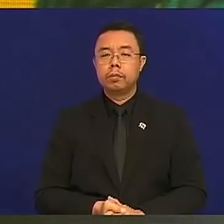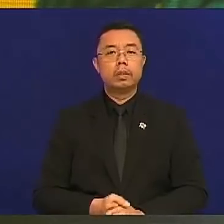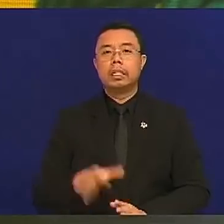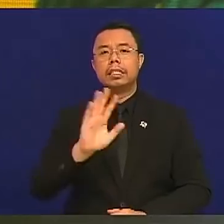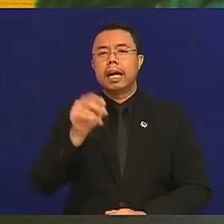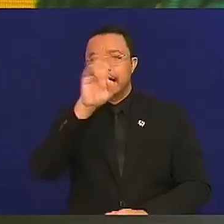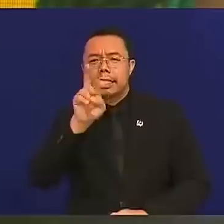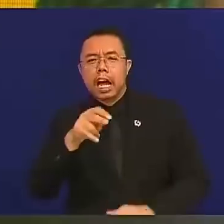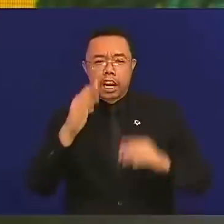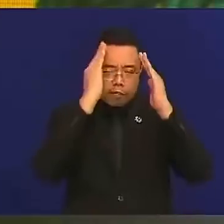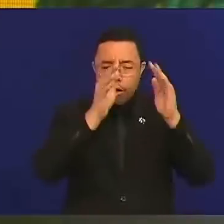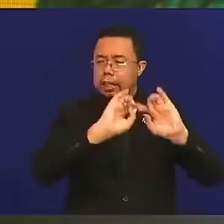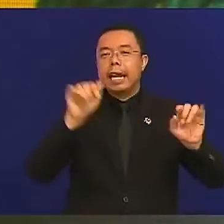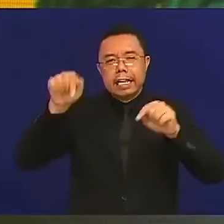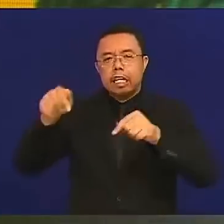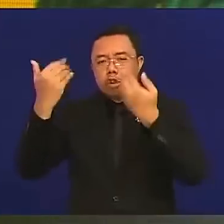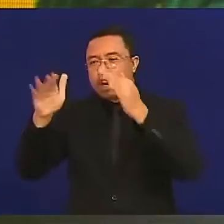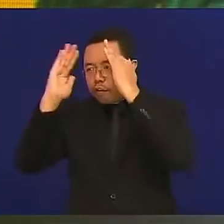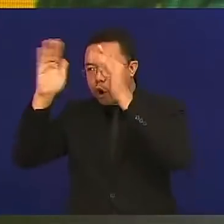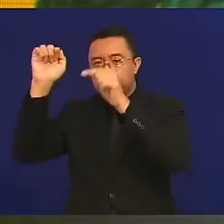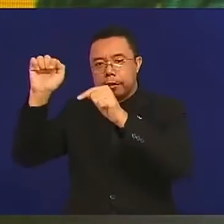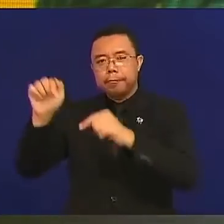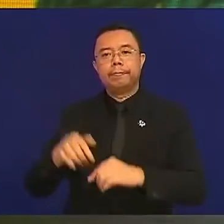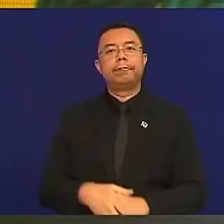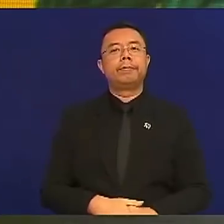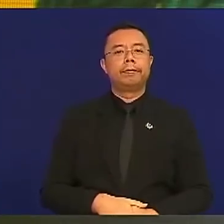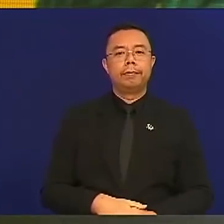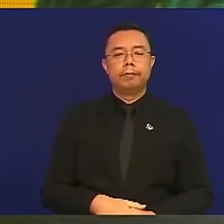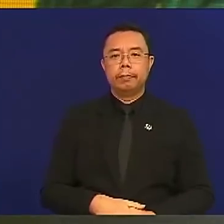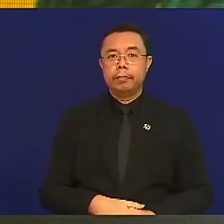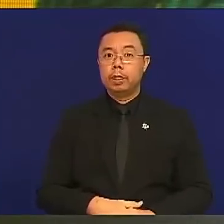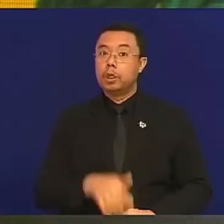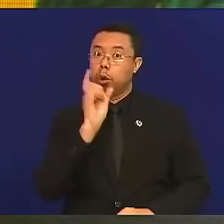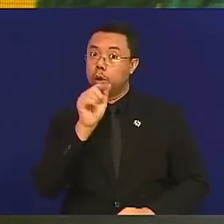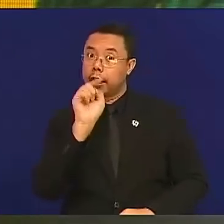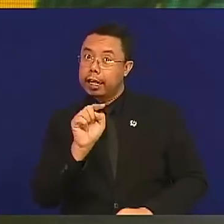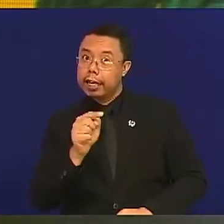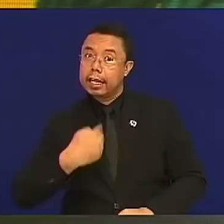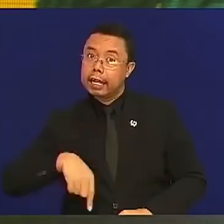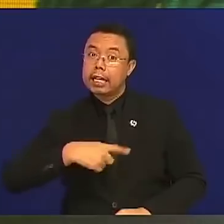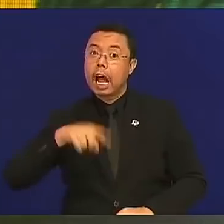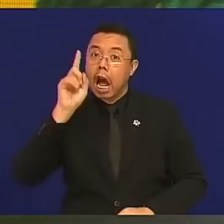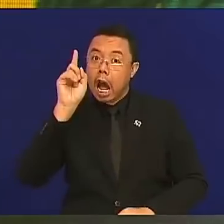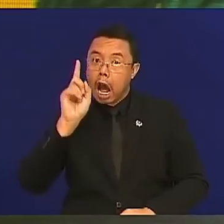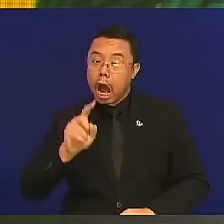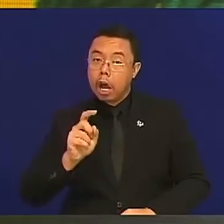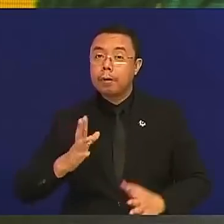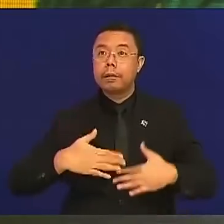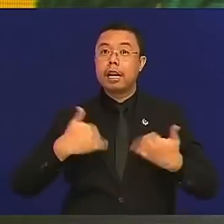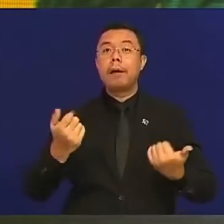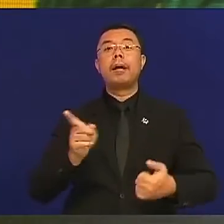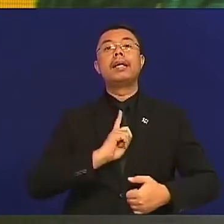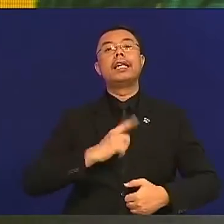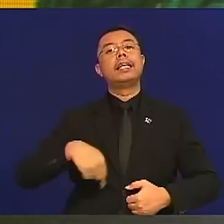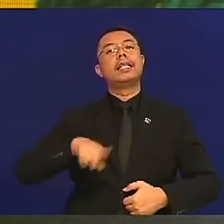Jangan pakai fokus yang lain, ini saja fokusnya. Nah, untuk itu kita harus menyelamatkan